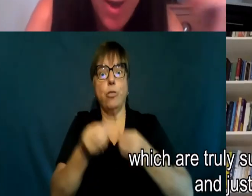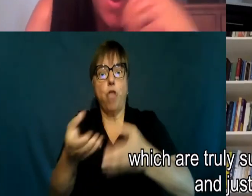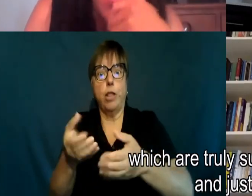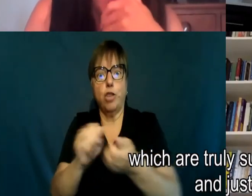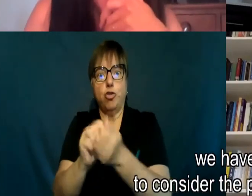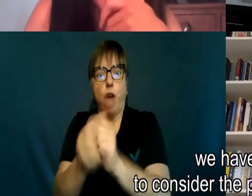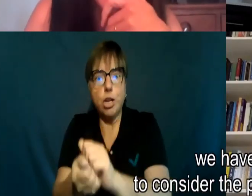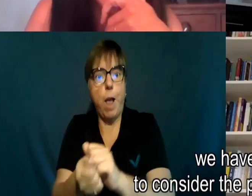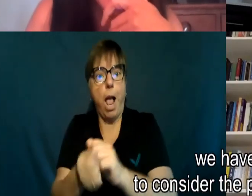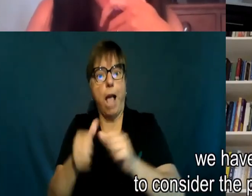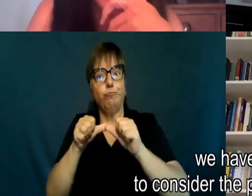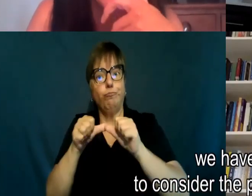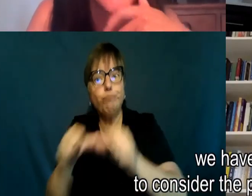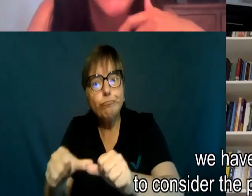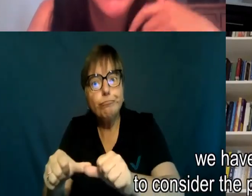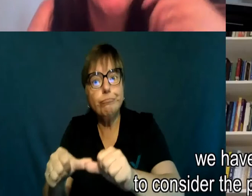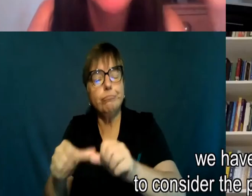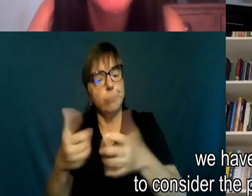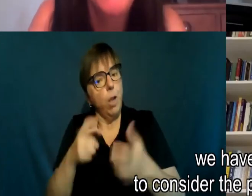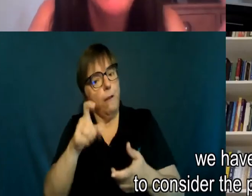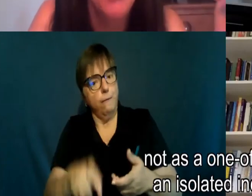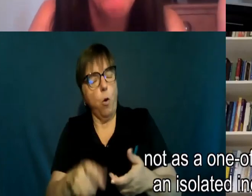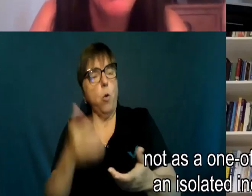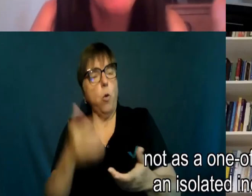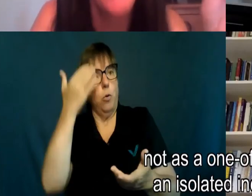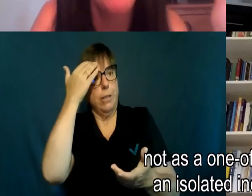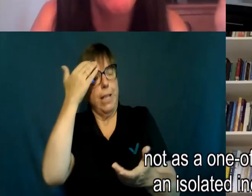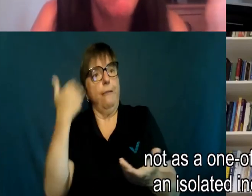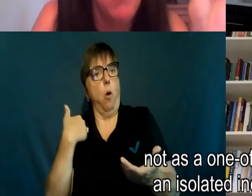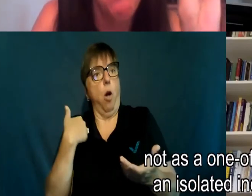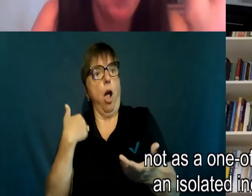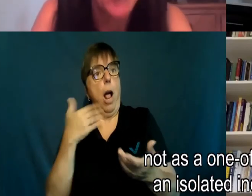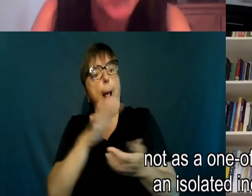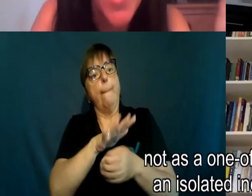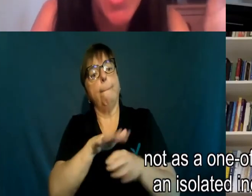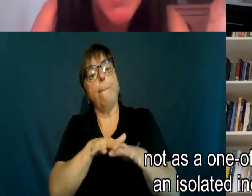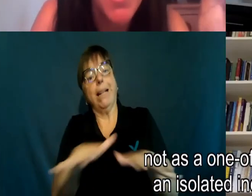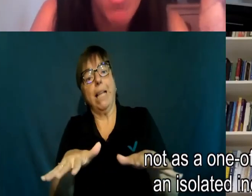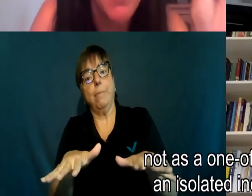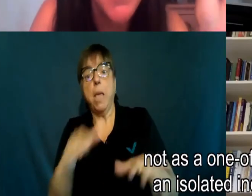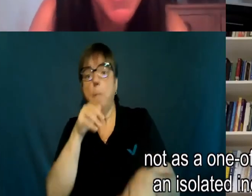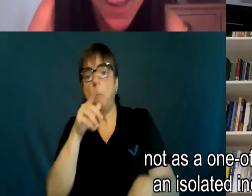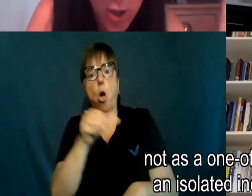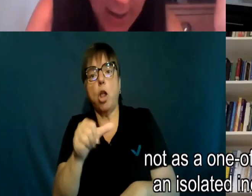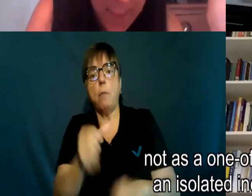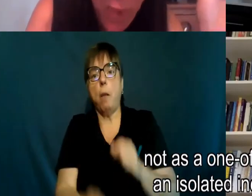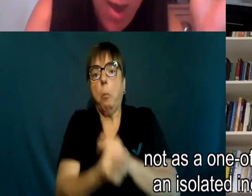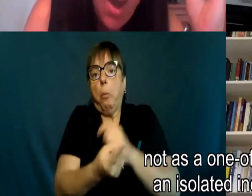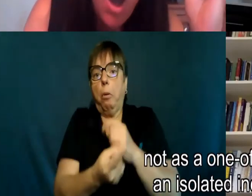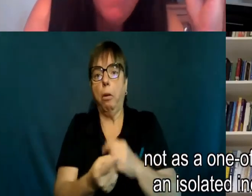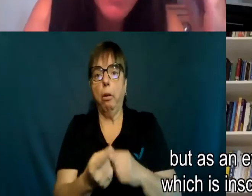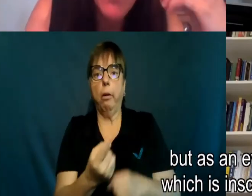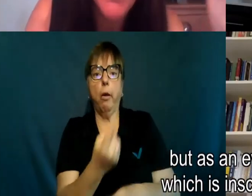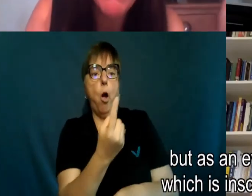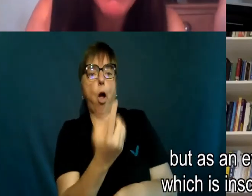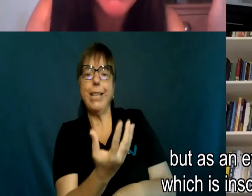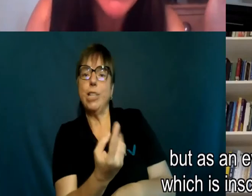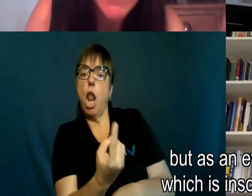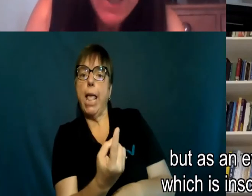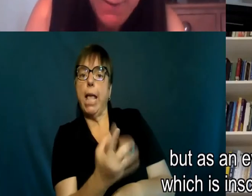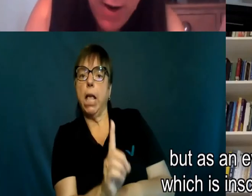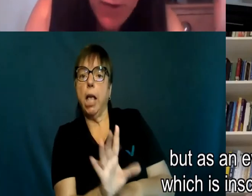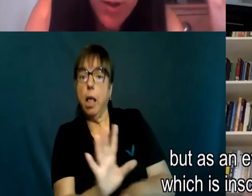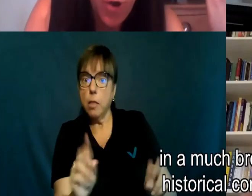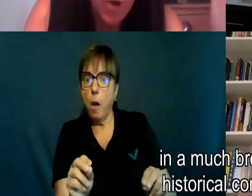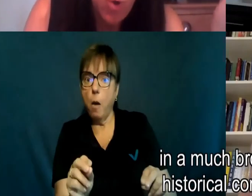justes, il est essentiel de considérer la pandémie non pas comme un événement ponctuel, un événement isolé, mais comme un